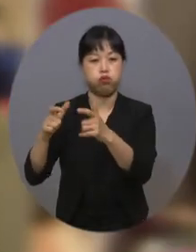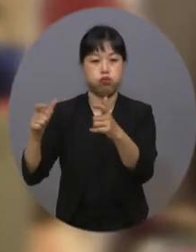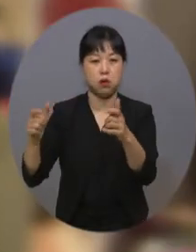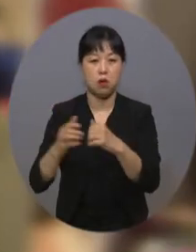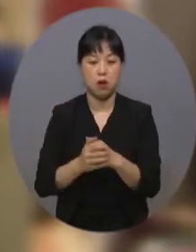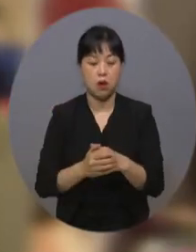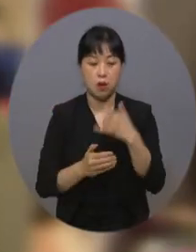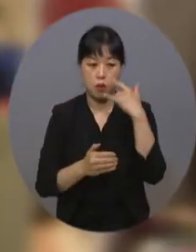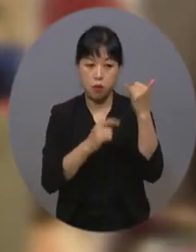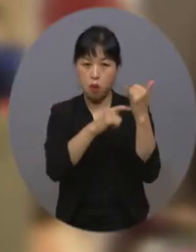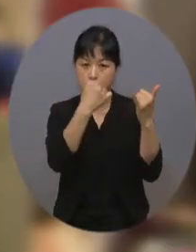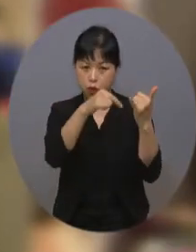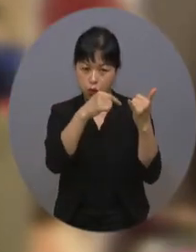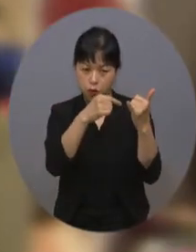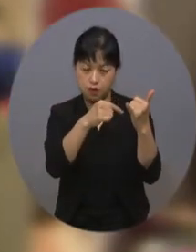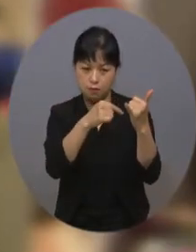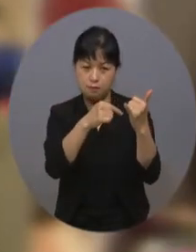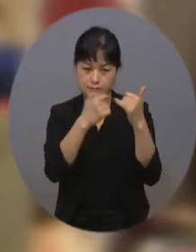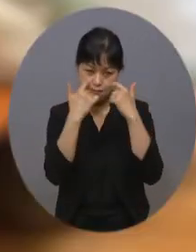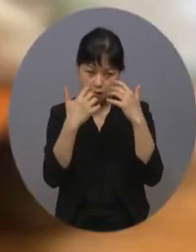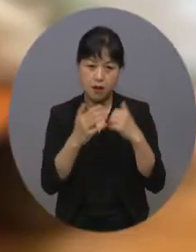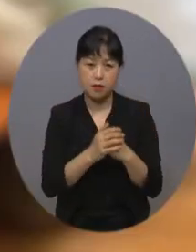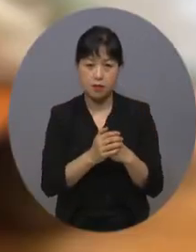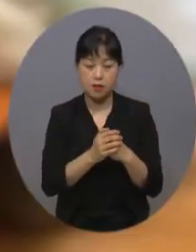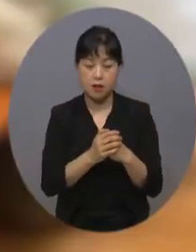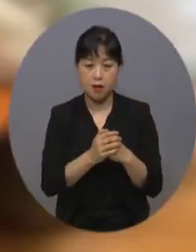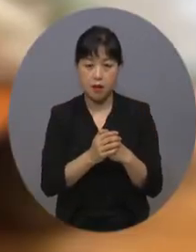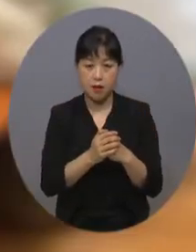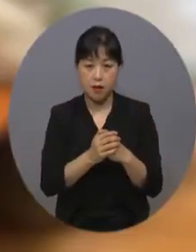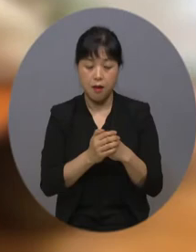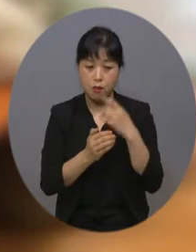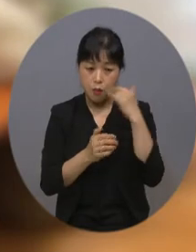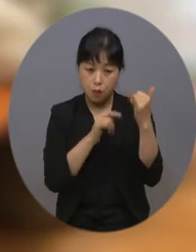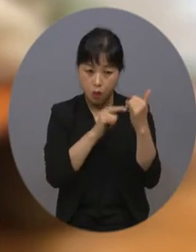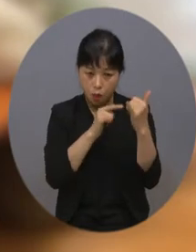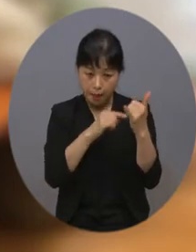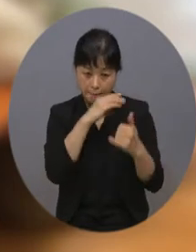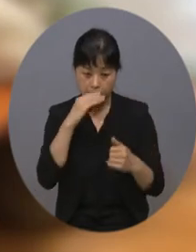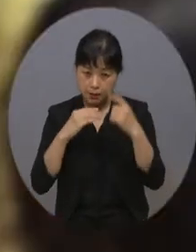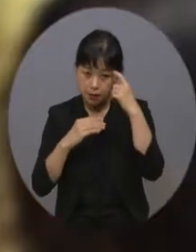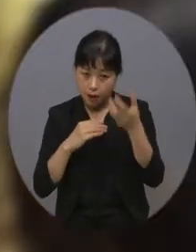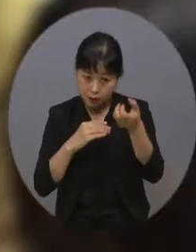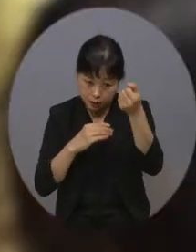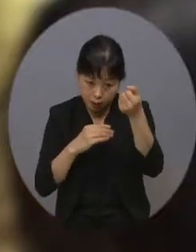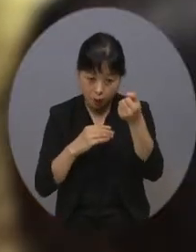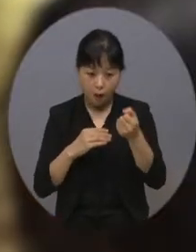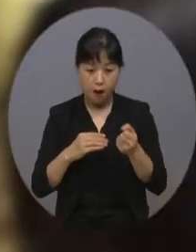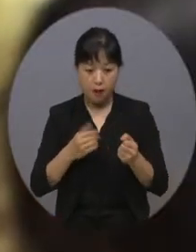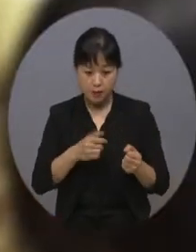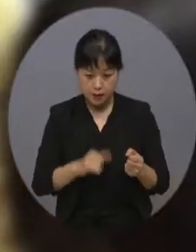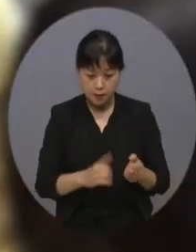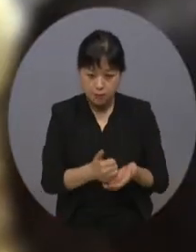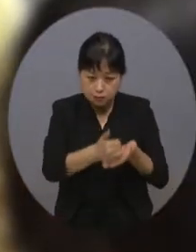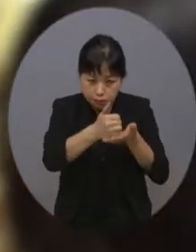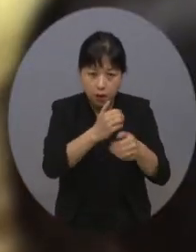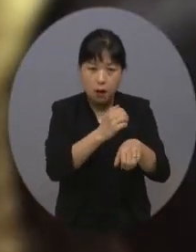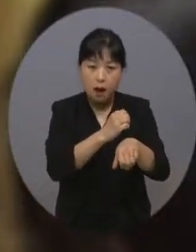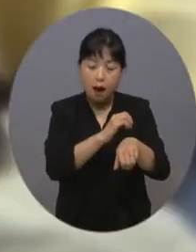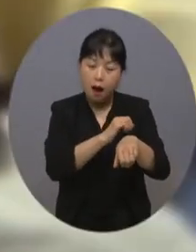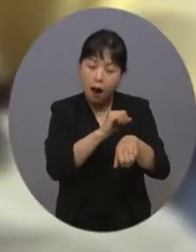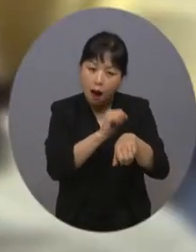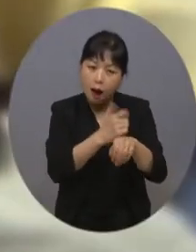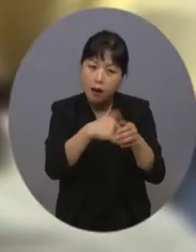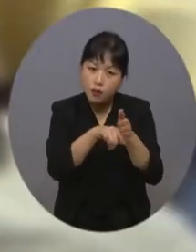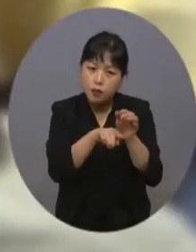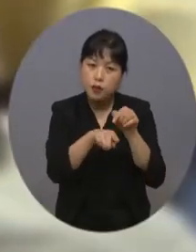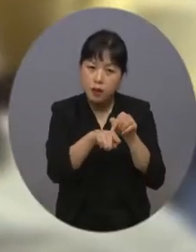교육도 강화해 정부는 부모가 올바른 양육관을 가지고 아동을 존중할 수 있도록 앞으로 아동수당을 신청할 때